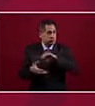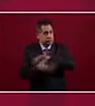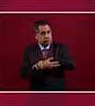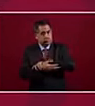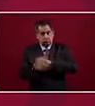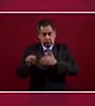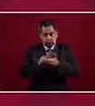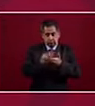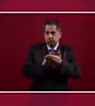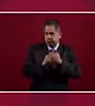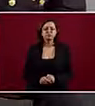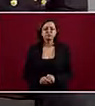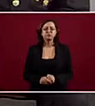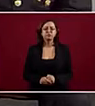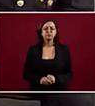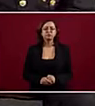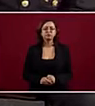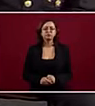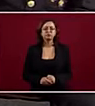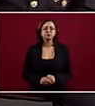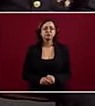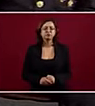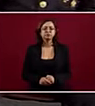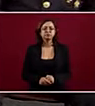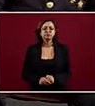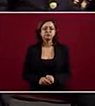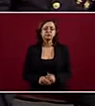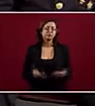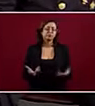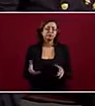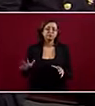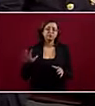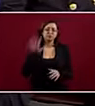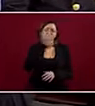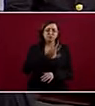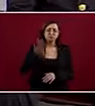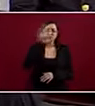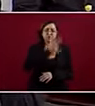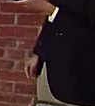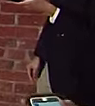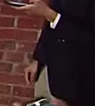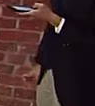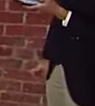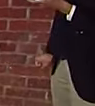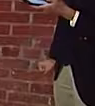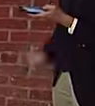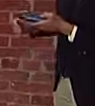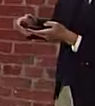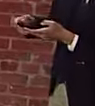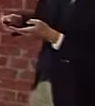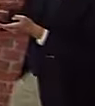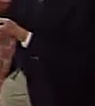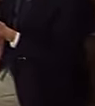возможность но думаю для решения этой проблемы нам не понадобится вмешательства иностранного правительство между тем